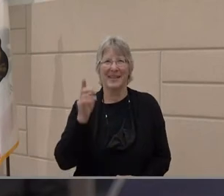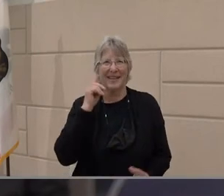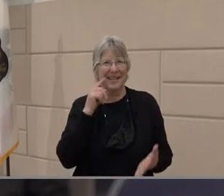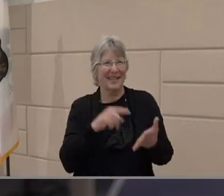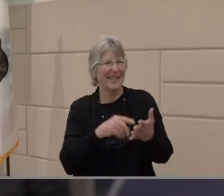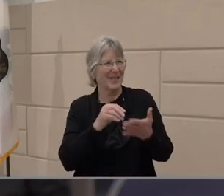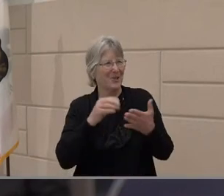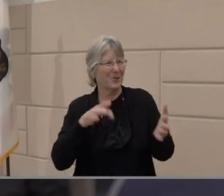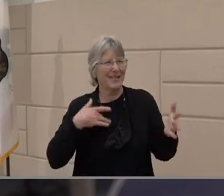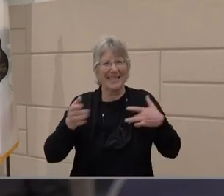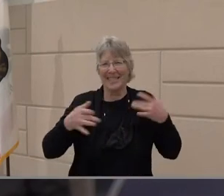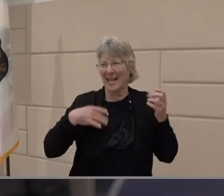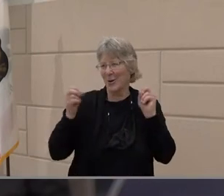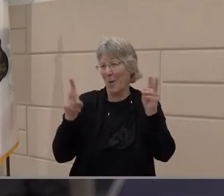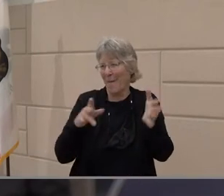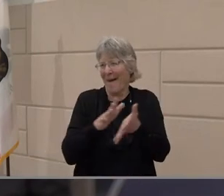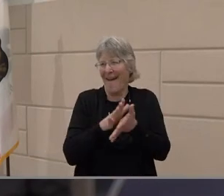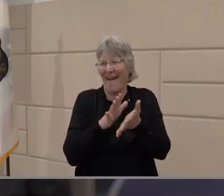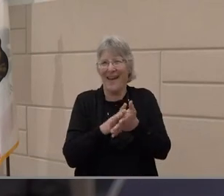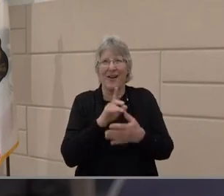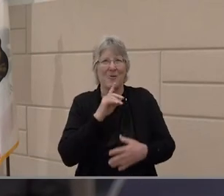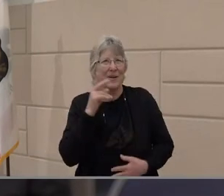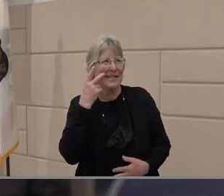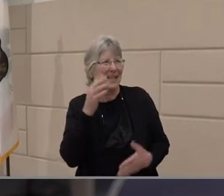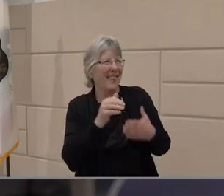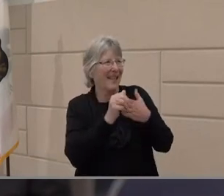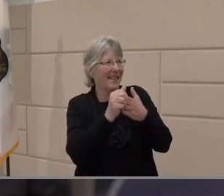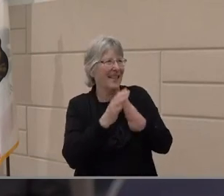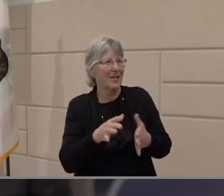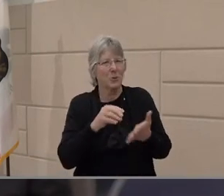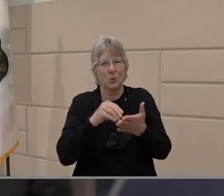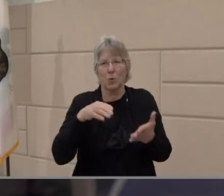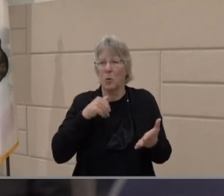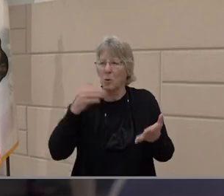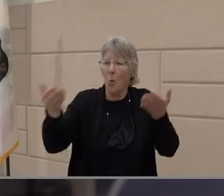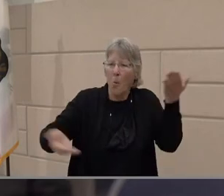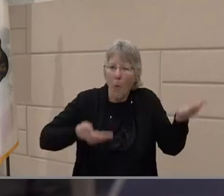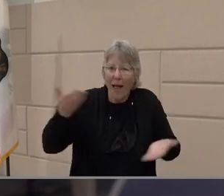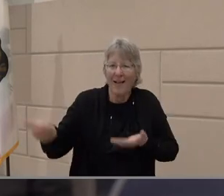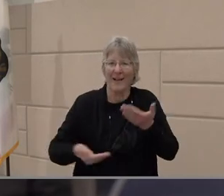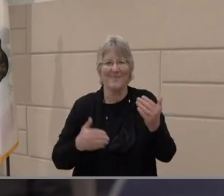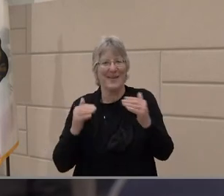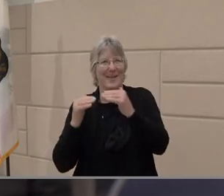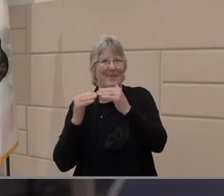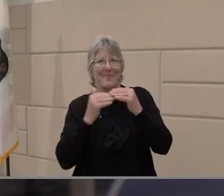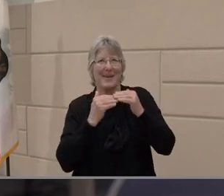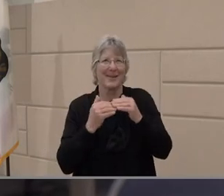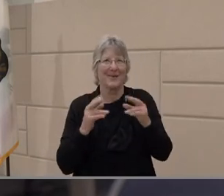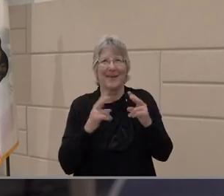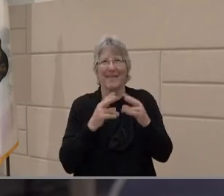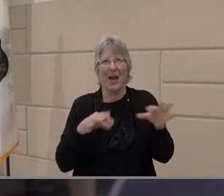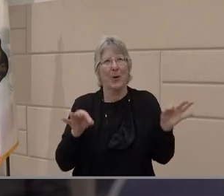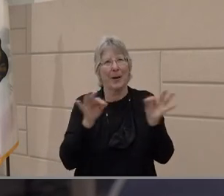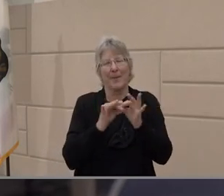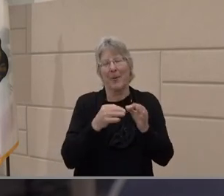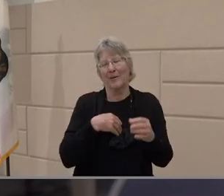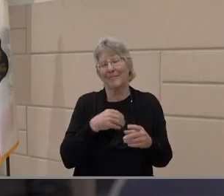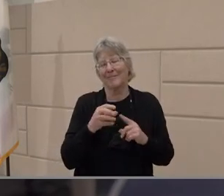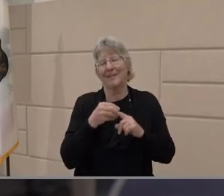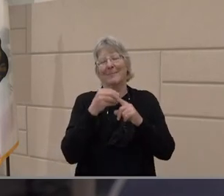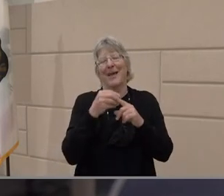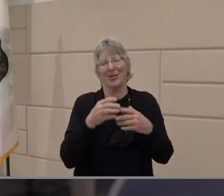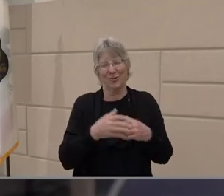គាត់ឃើញថាមានសិស្សអបអរសប្បាយដែលត្រឡប់ចូលរៀនវិញហើយពួកគេទទួលការ